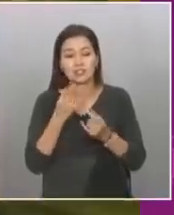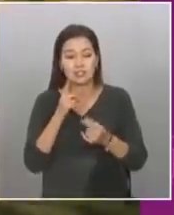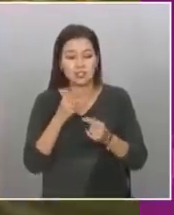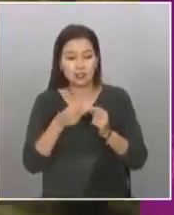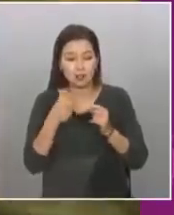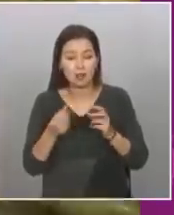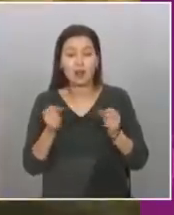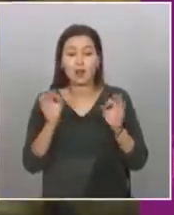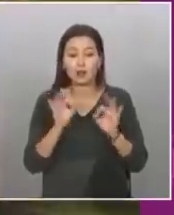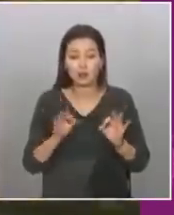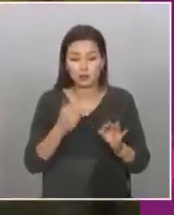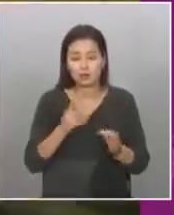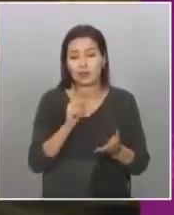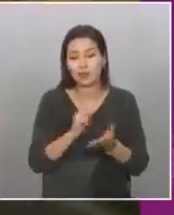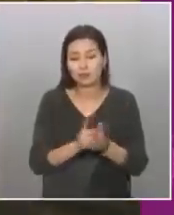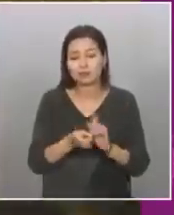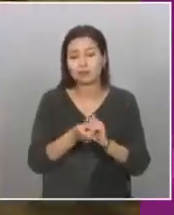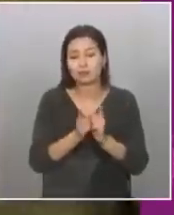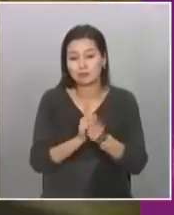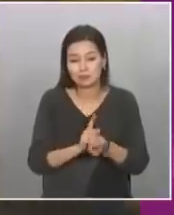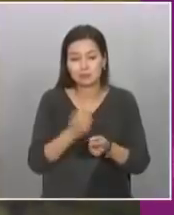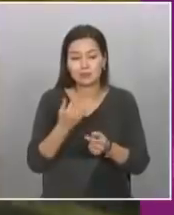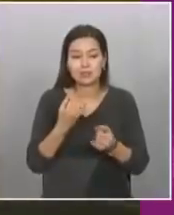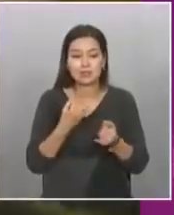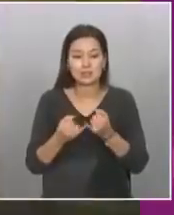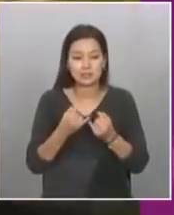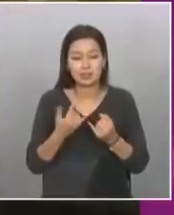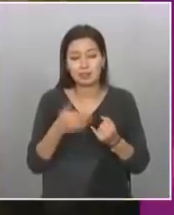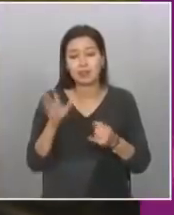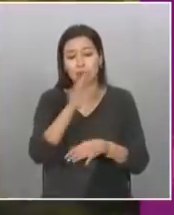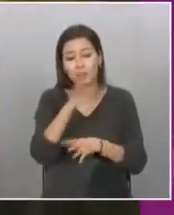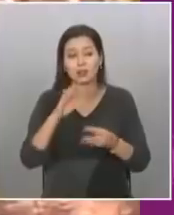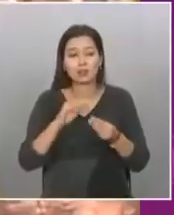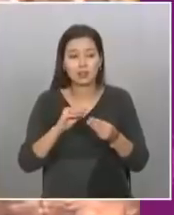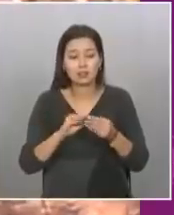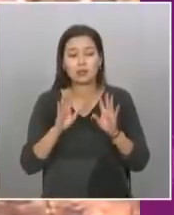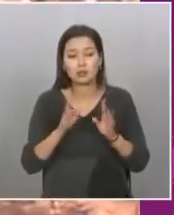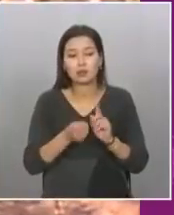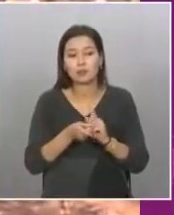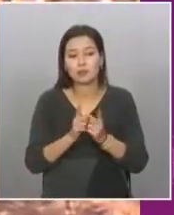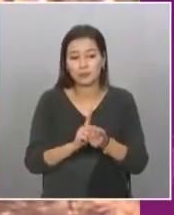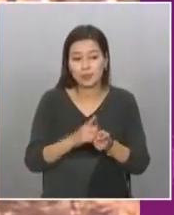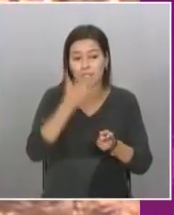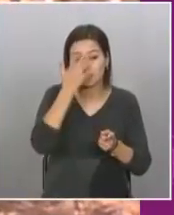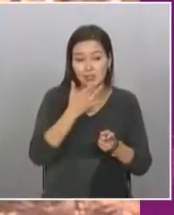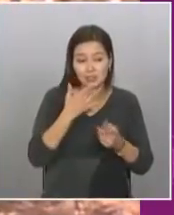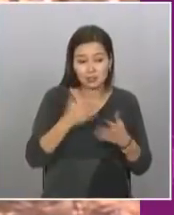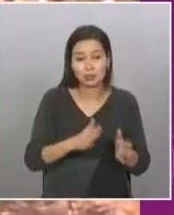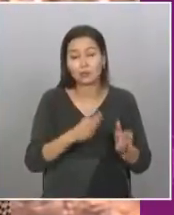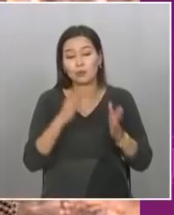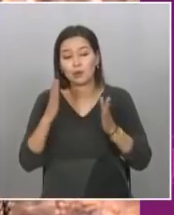күз келгенде күн сәулесі азаюына байланысты хлорофилл бұзылады да орнына басқа заттар түзіледі. Жаздан екінші жартыдан бастап